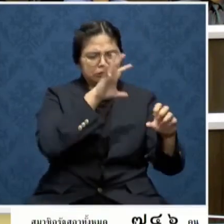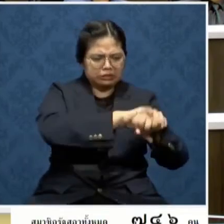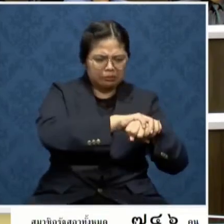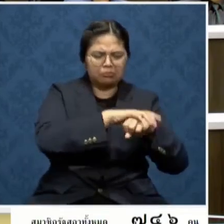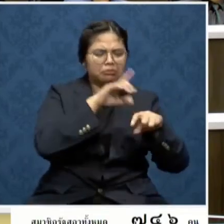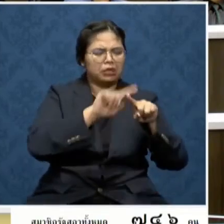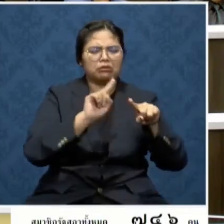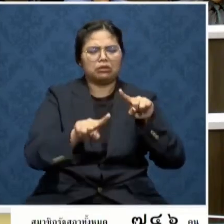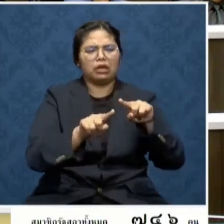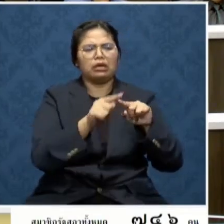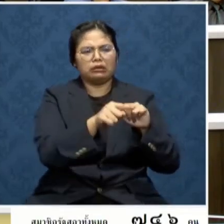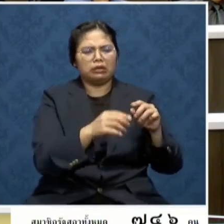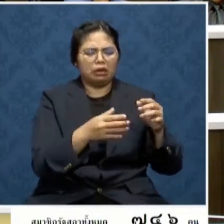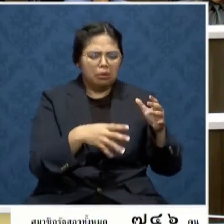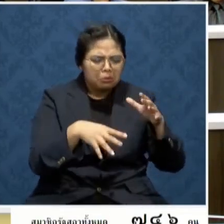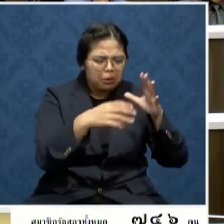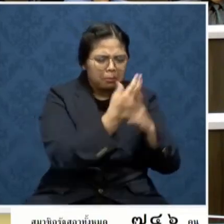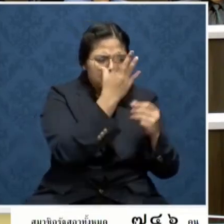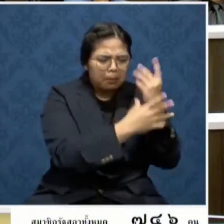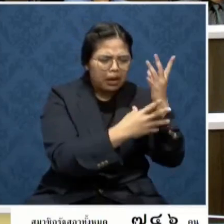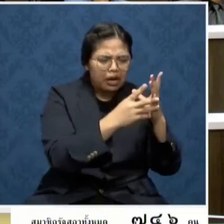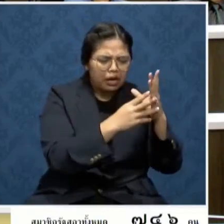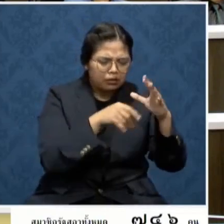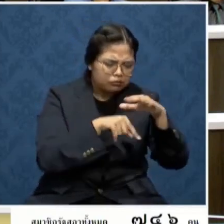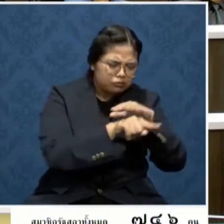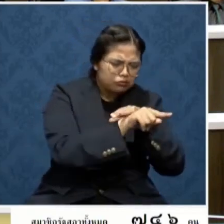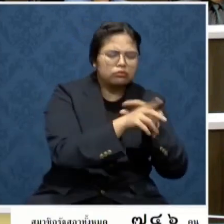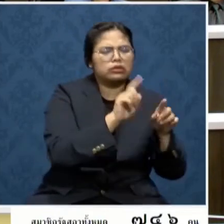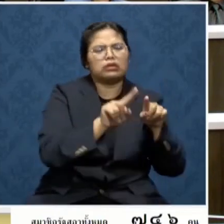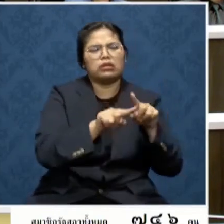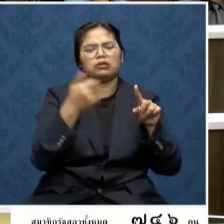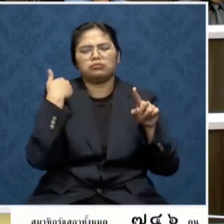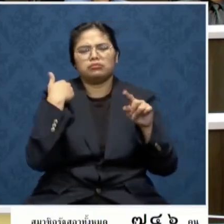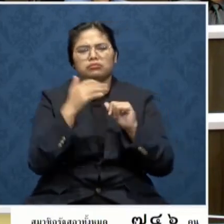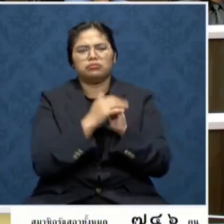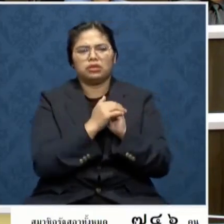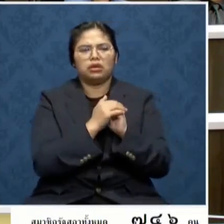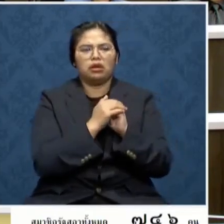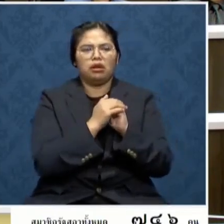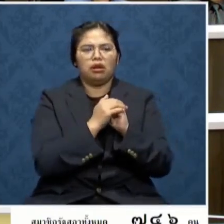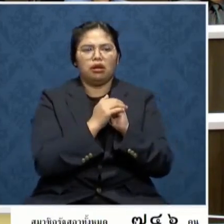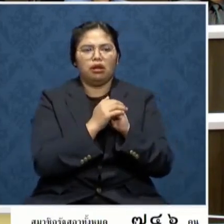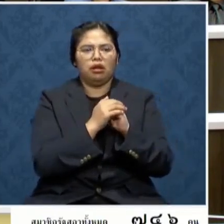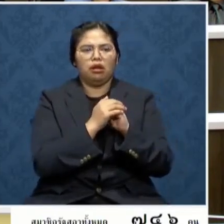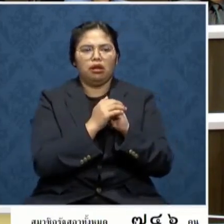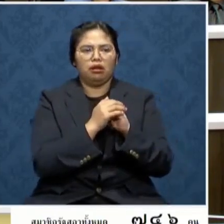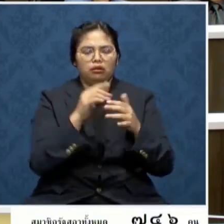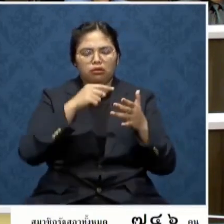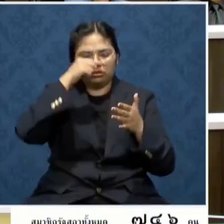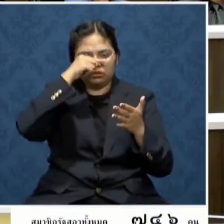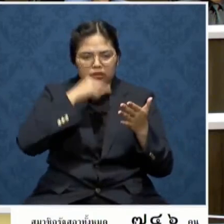ป่านอกจากนี้ก็ยังมีอีกจำนวนมากที่ยังมีสถานะไร้สัญชาติอยู่ในสังคมไทย